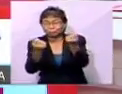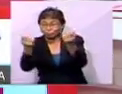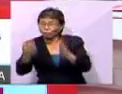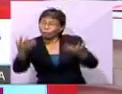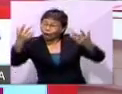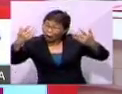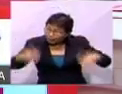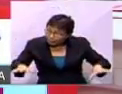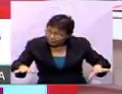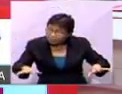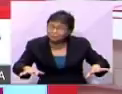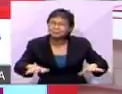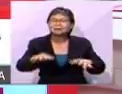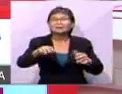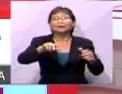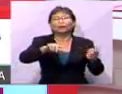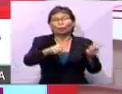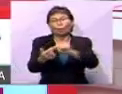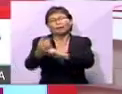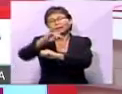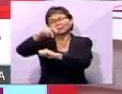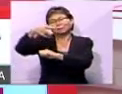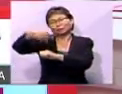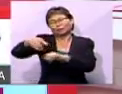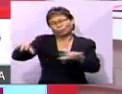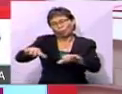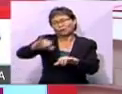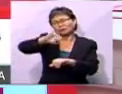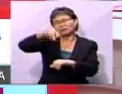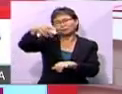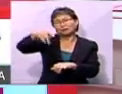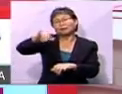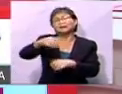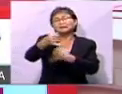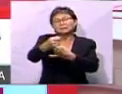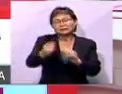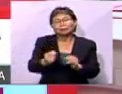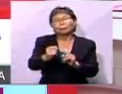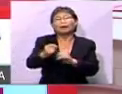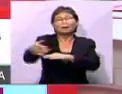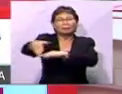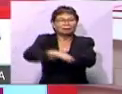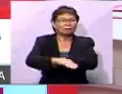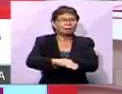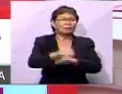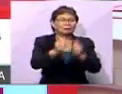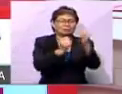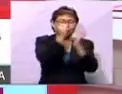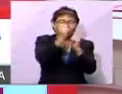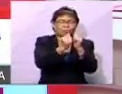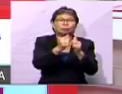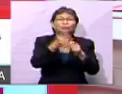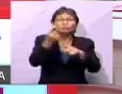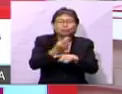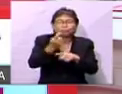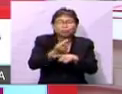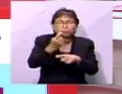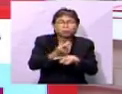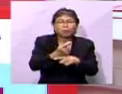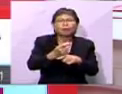pemandunya dibuat Jabatan Pengangkutan Jalan dan Jabatan Laut. Sesi pandu uji enjinnya telah dijalankan